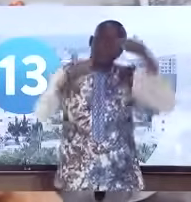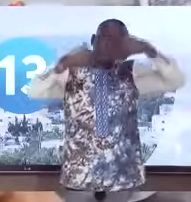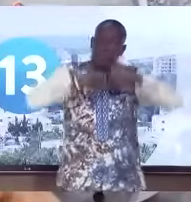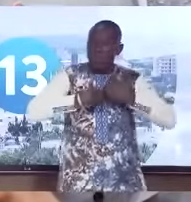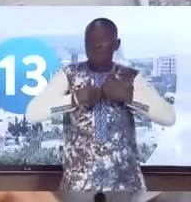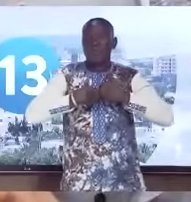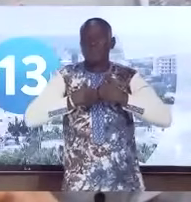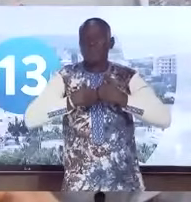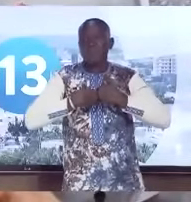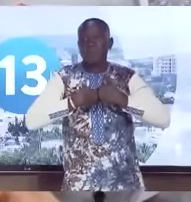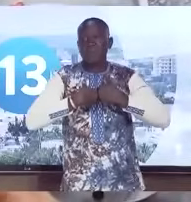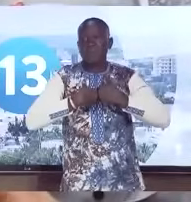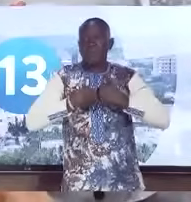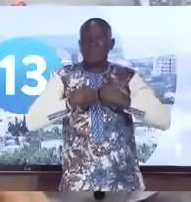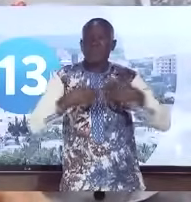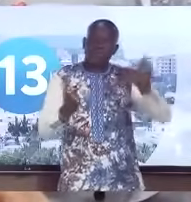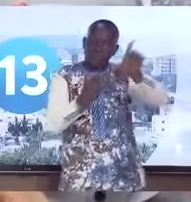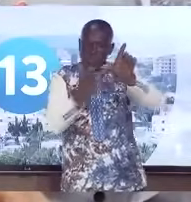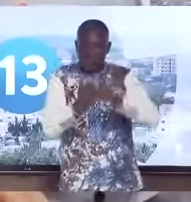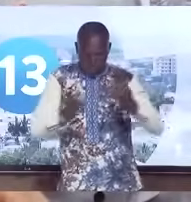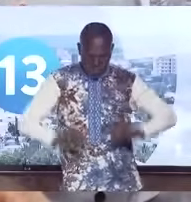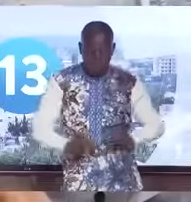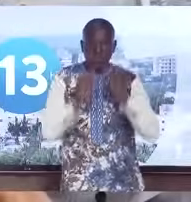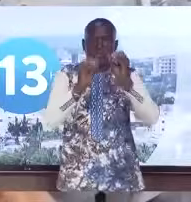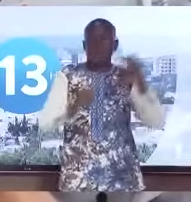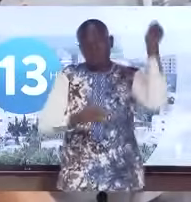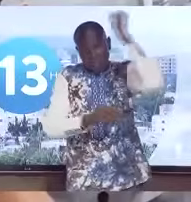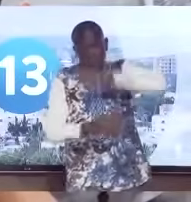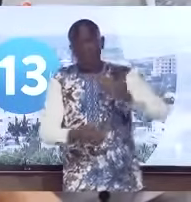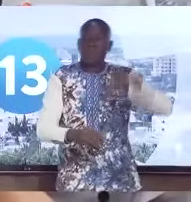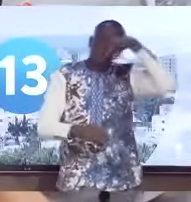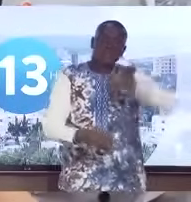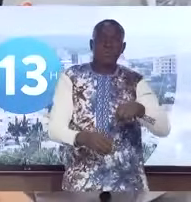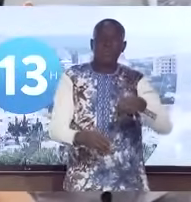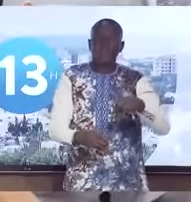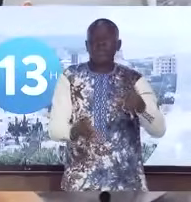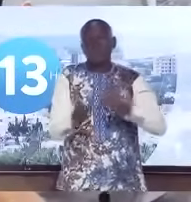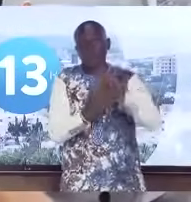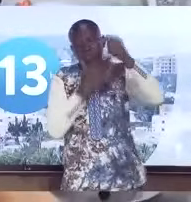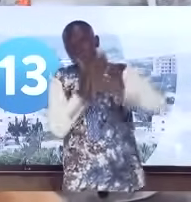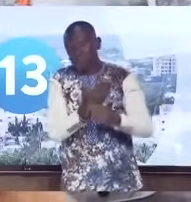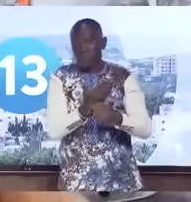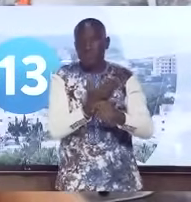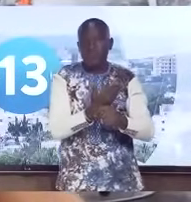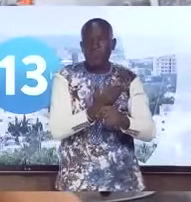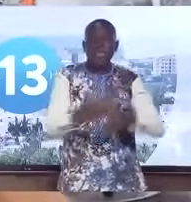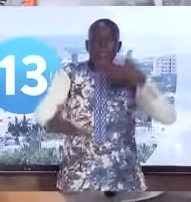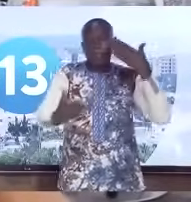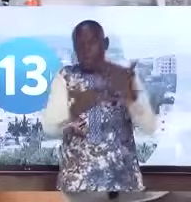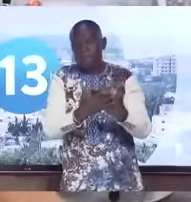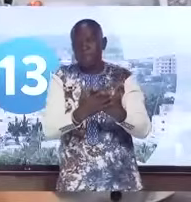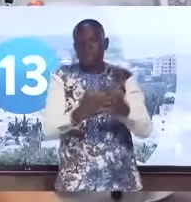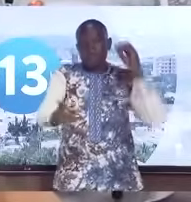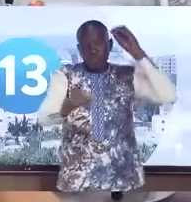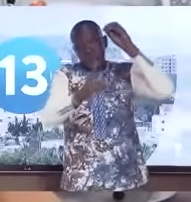cas, l'organe, cet organe-là, pour donner les orientations et s'assurer que, en tout cas, le projet se mène très bien et que les